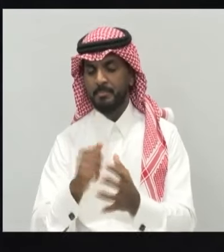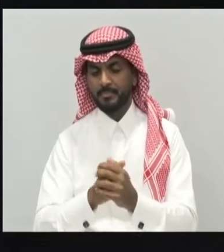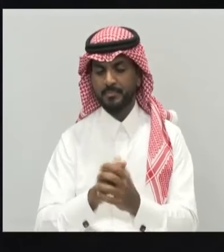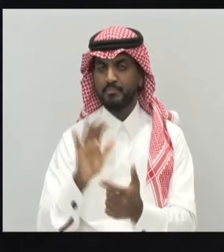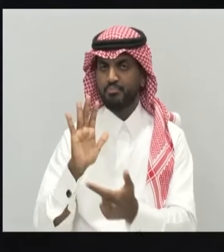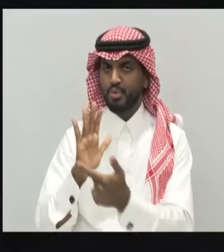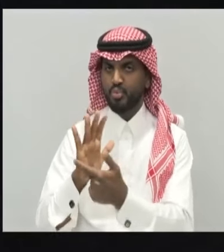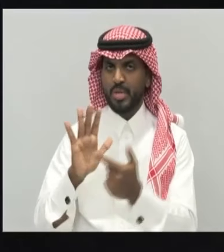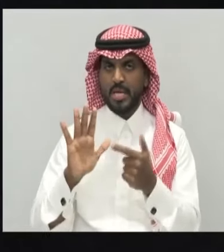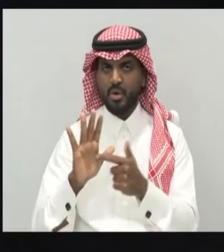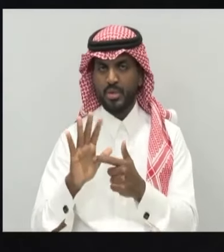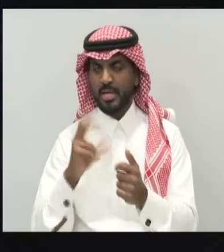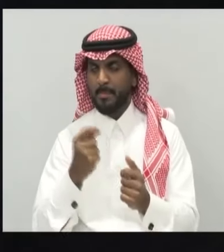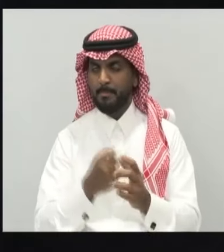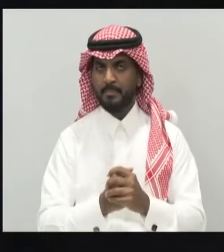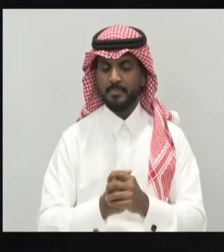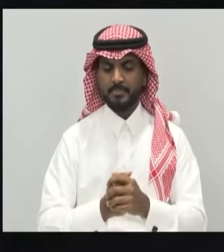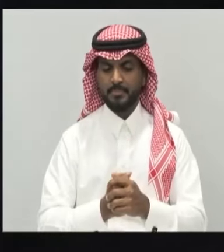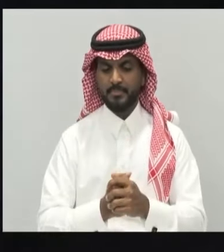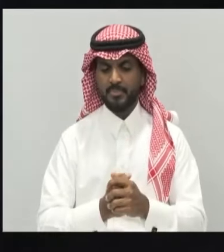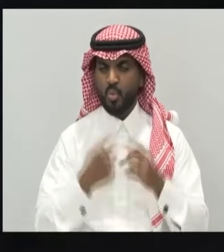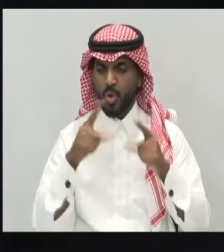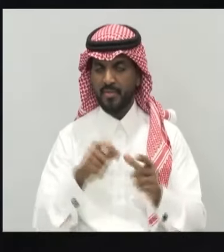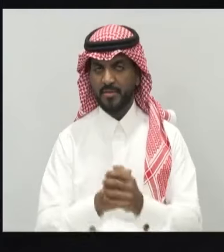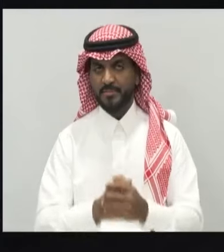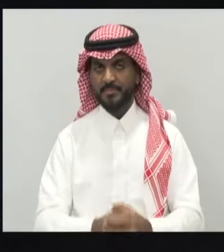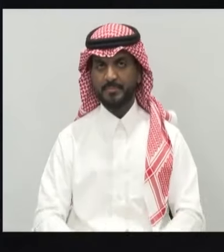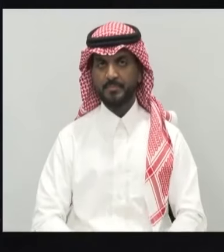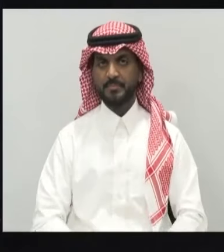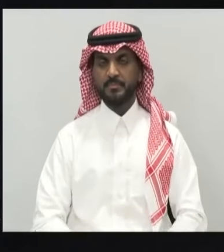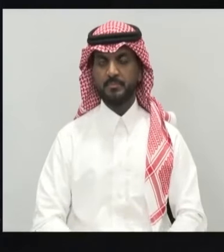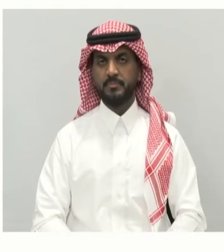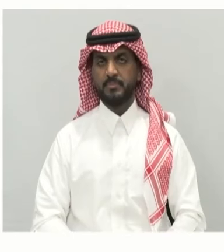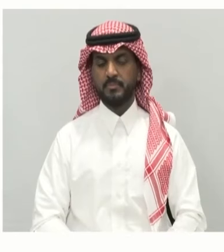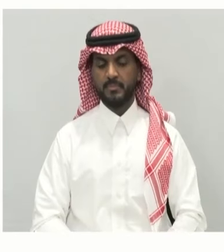هنا الى هنا يا ابطال بارك الله فيكم واضح تفضلوا يا